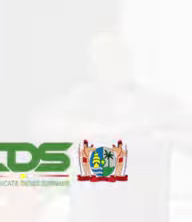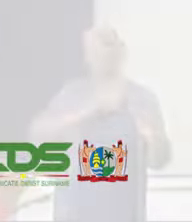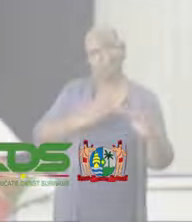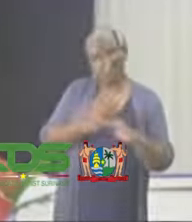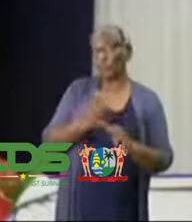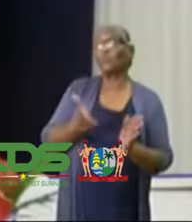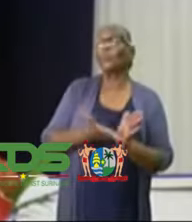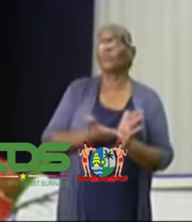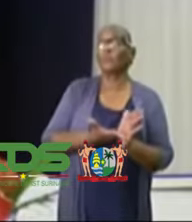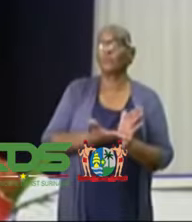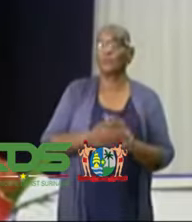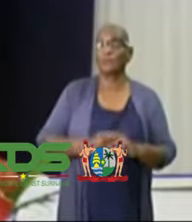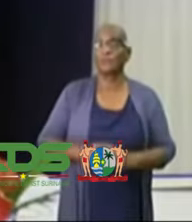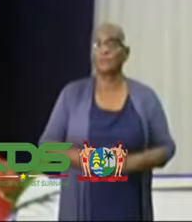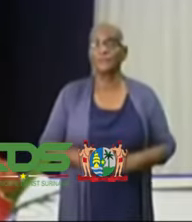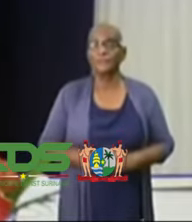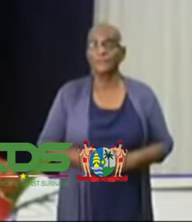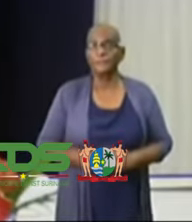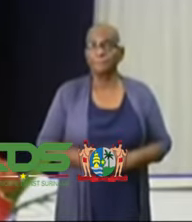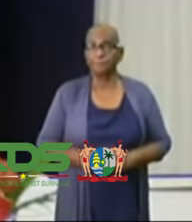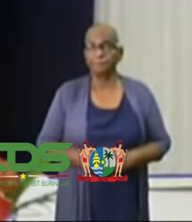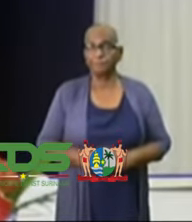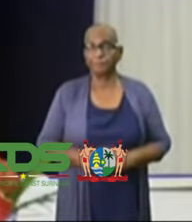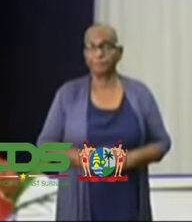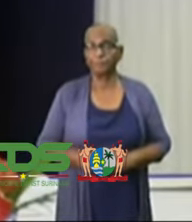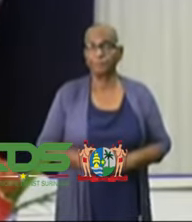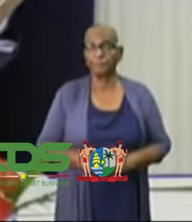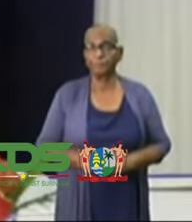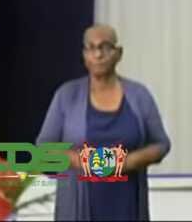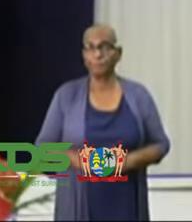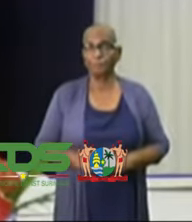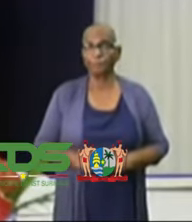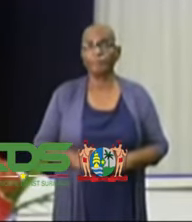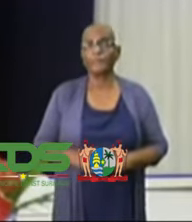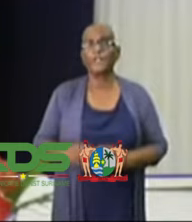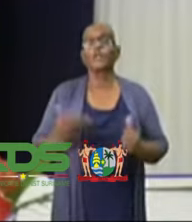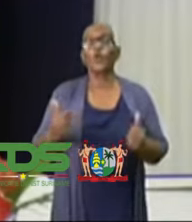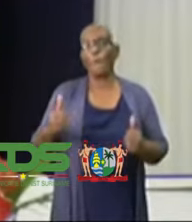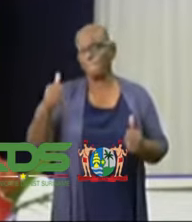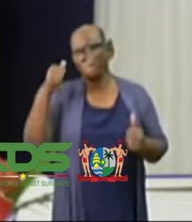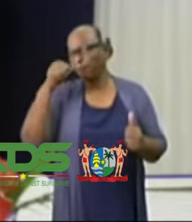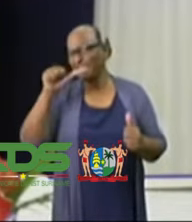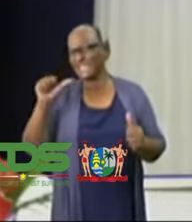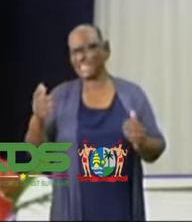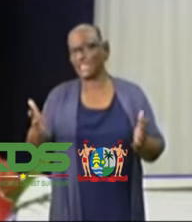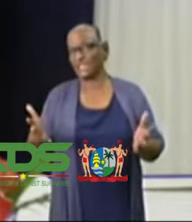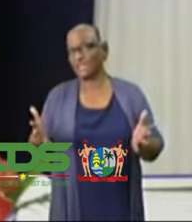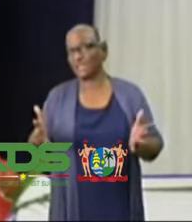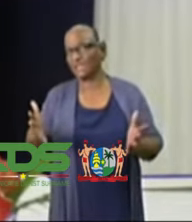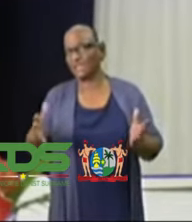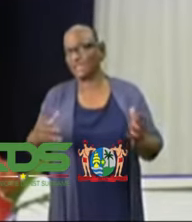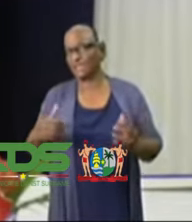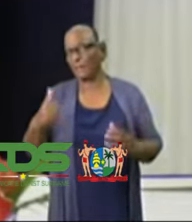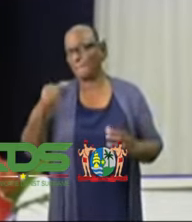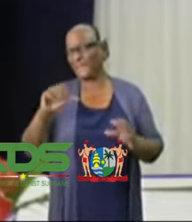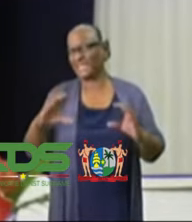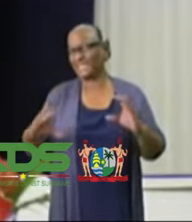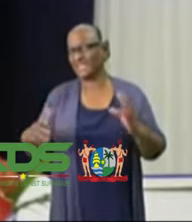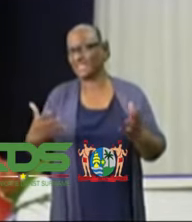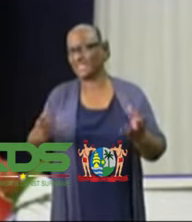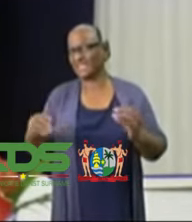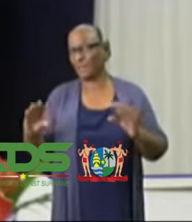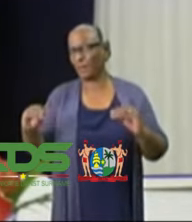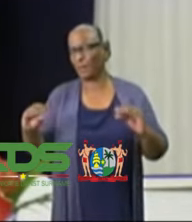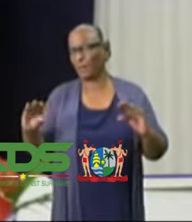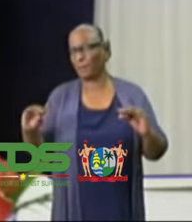voeren. U hoort het staatshoofd tijdens de persconferentie op maandag 7 maart 2022. Voor wat betreft het